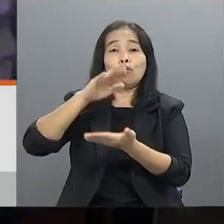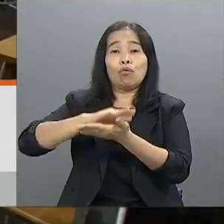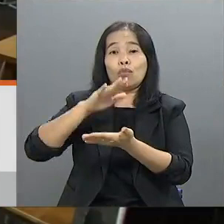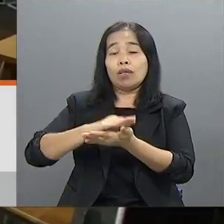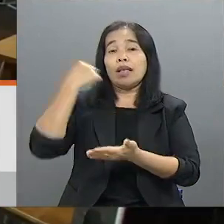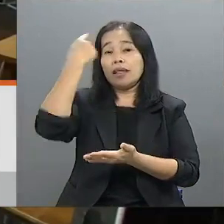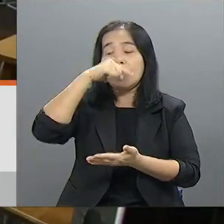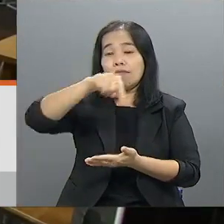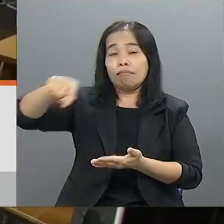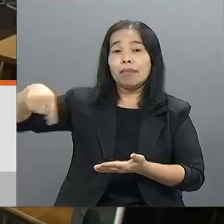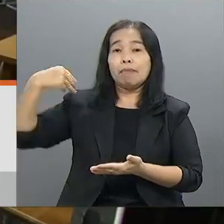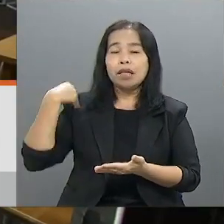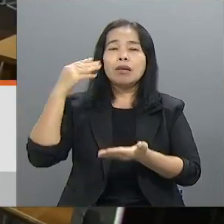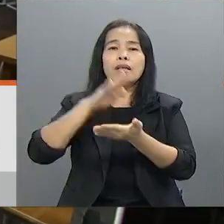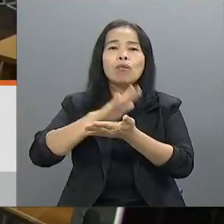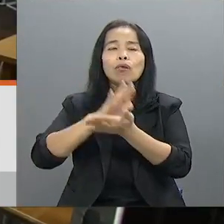จะทำหนังสือสอบถามถึงความประสงค์ของแต่ละโรงเรียนว่าว่ายังต้องการที่จะจัดการเรียนการสอนผ่านดีแอลทีวีหรือไม่ค่ะทั้งนี้โรงเรียนที่อยู่ในพื้นที่สีเขียวตามมาตรการของส.ป.ก.